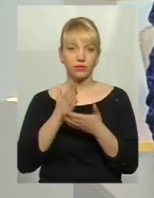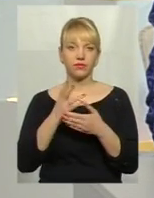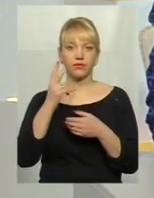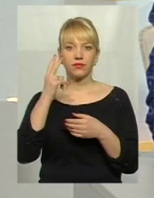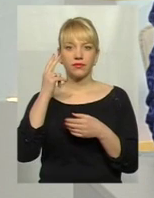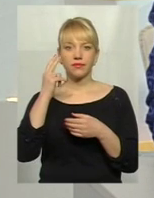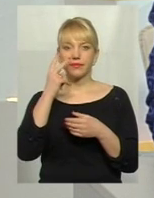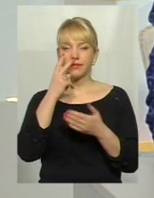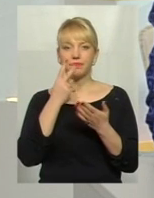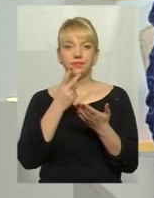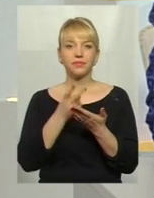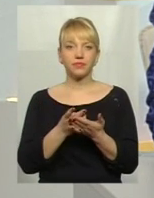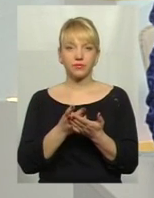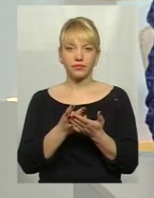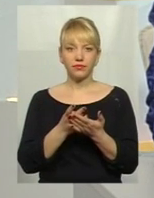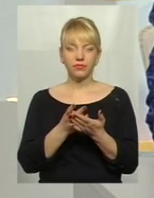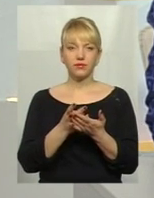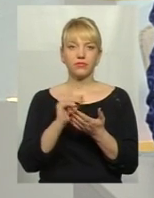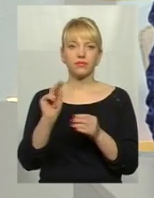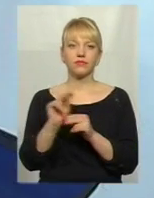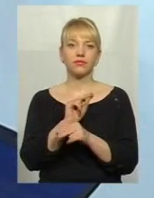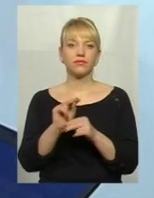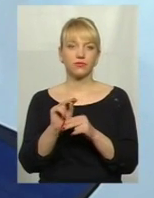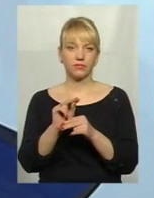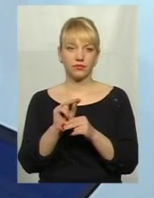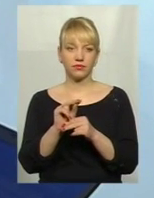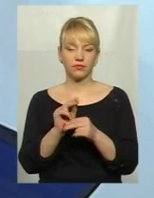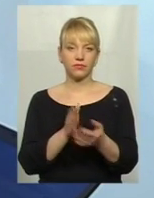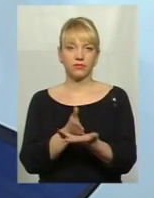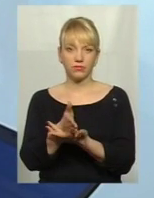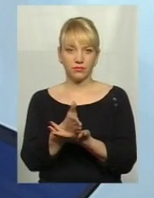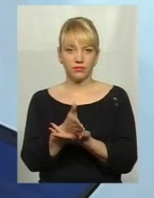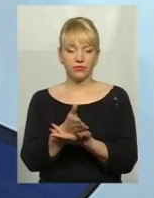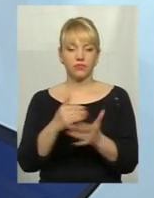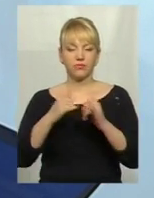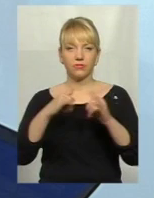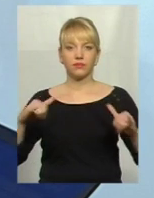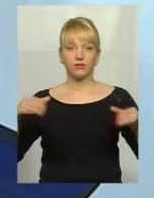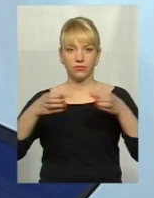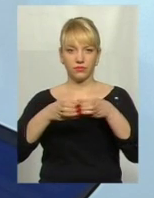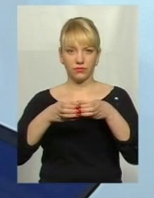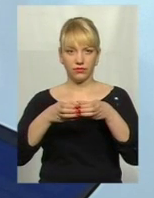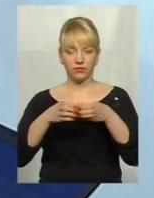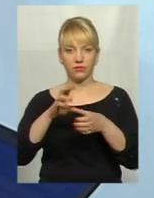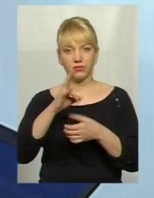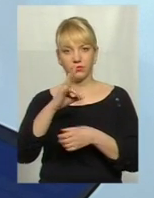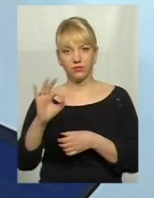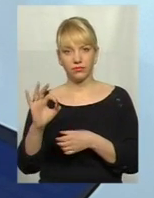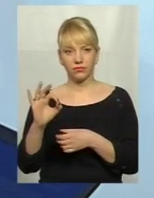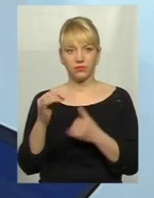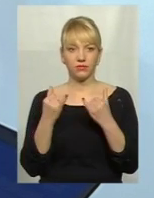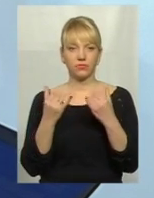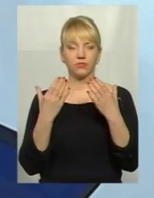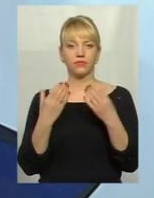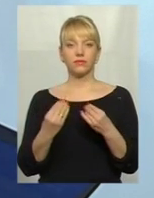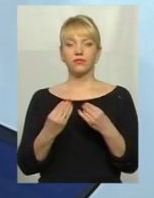бачення в такому рекреаційному напрямку розвитку громади. Но на